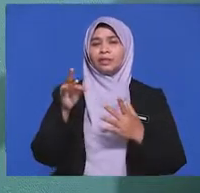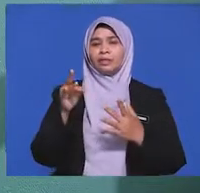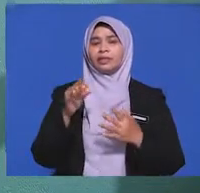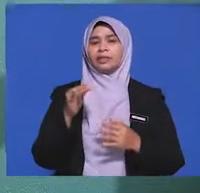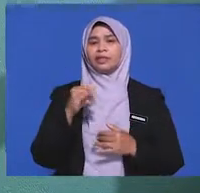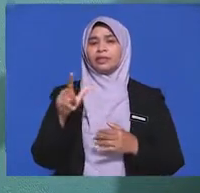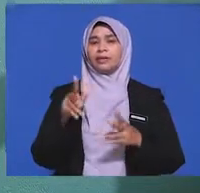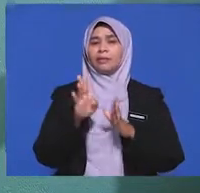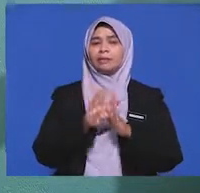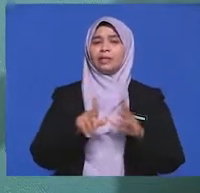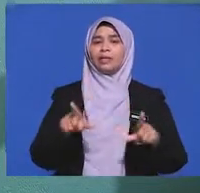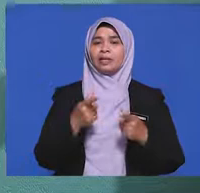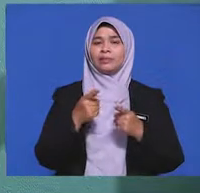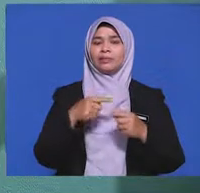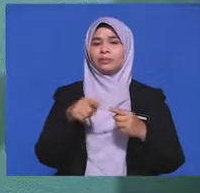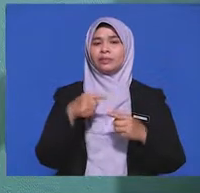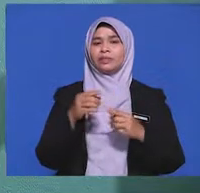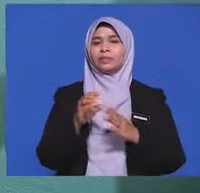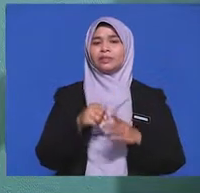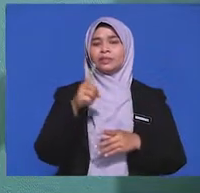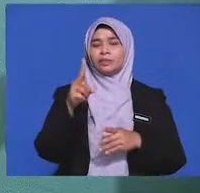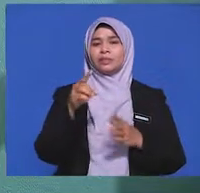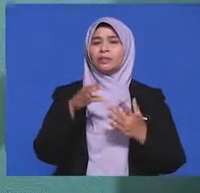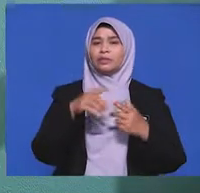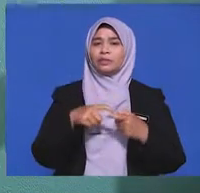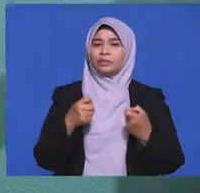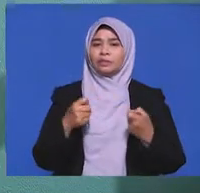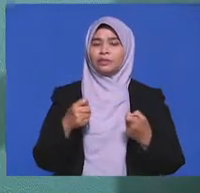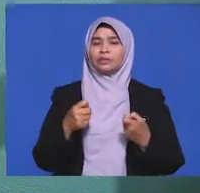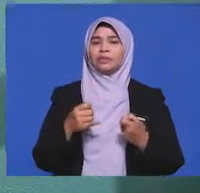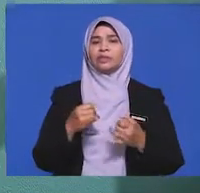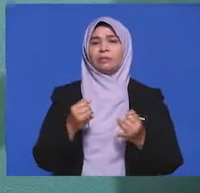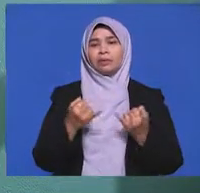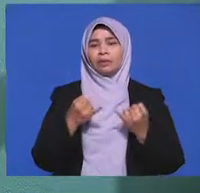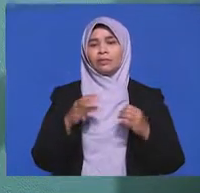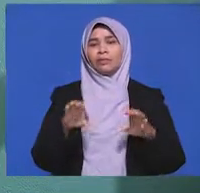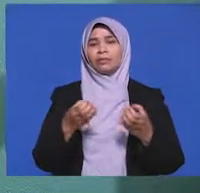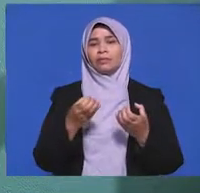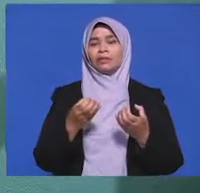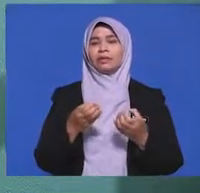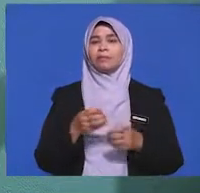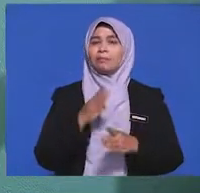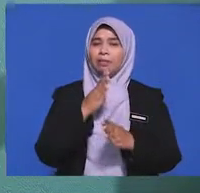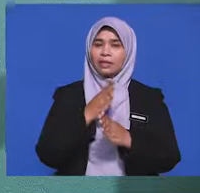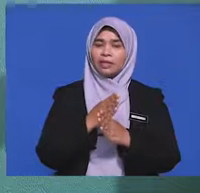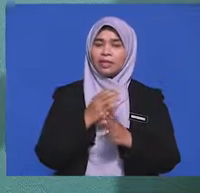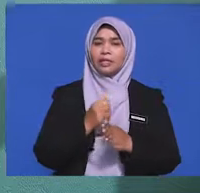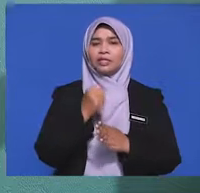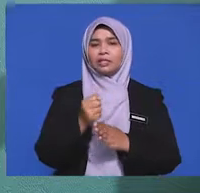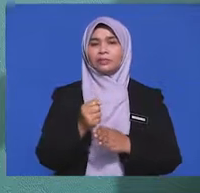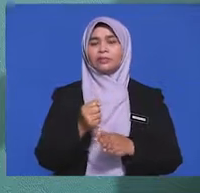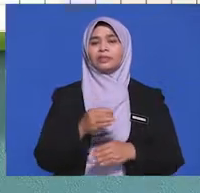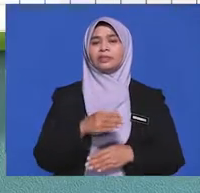berlaku apabila sesuatu keputusan ingin dibuat sama ada benar ataupun